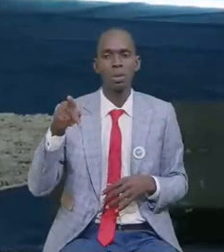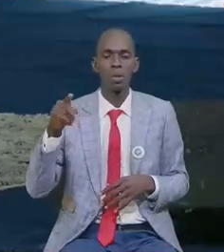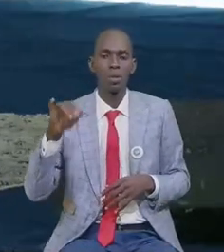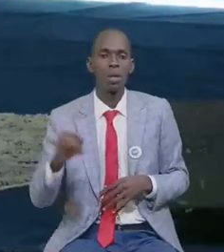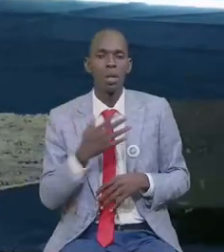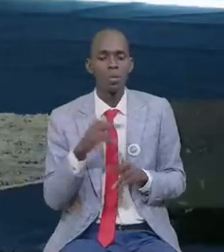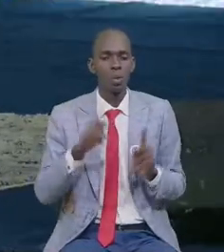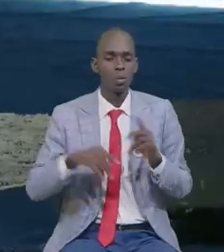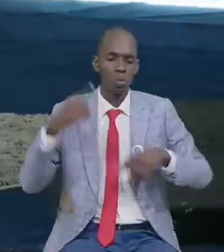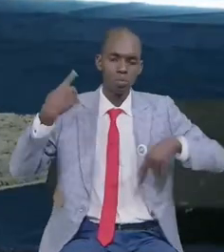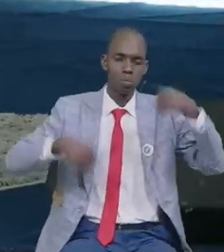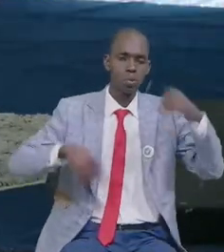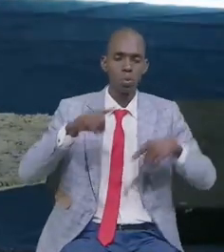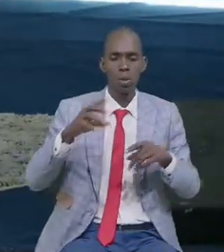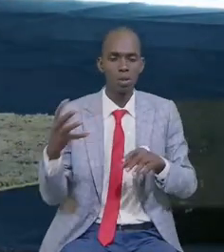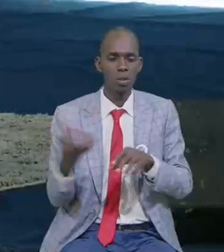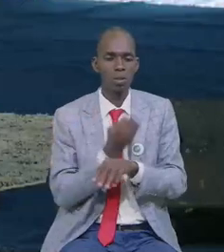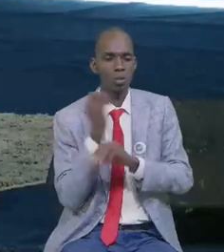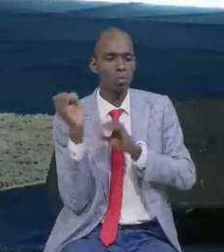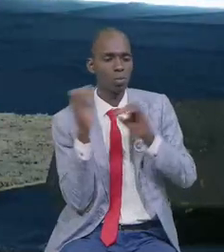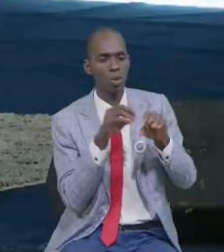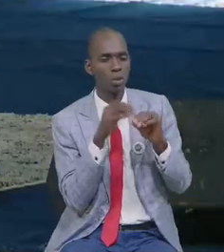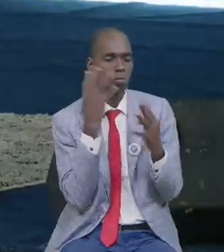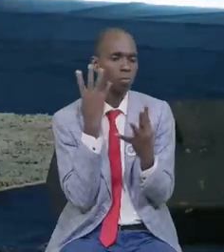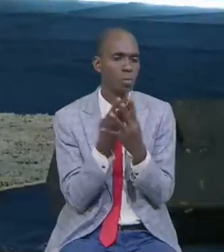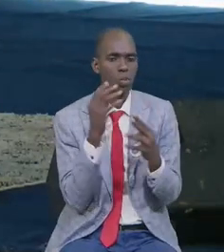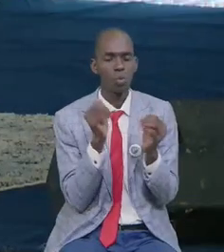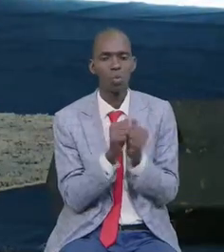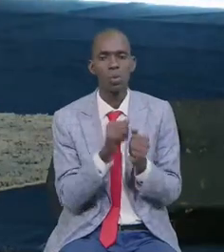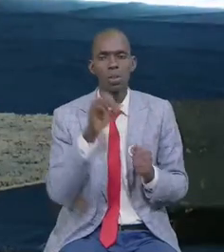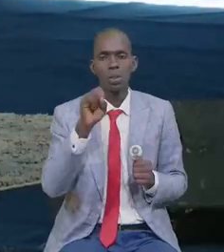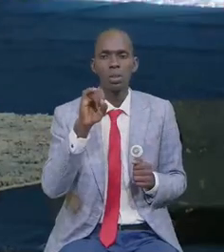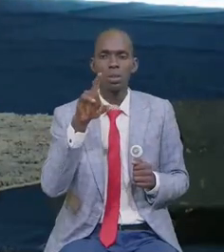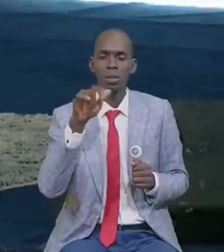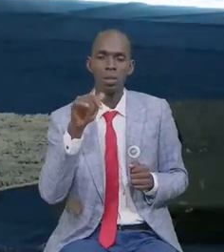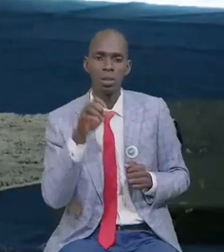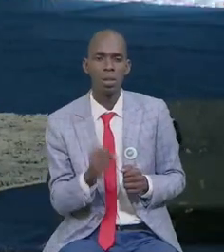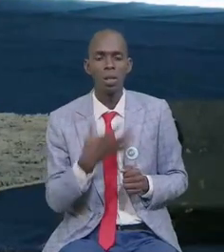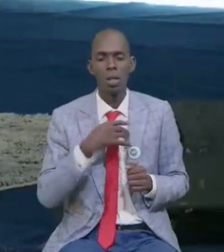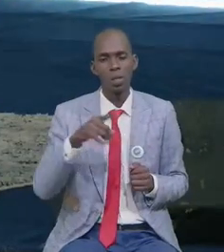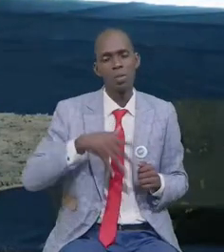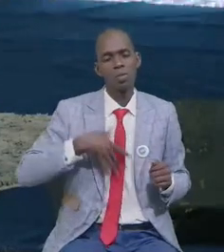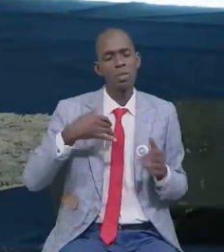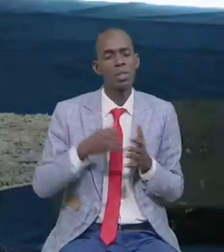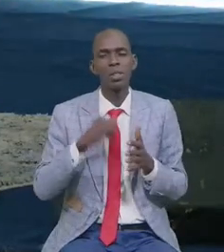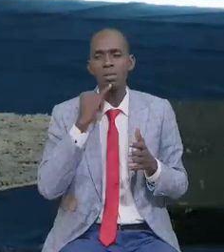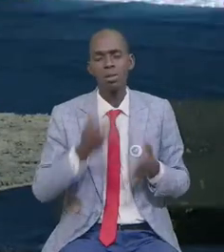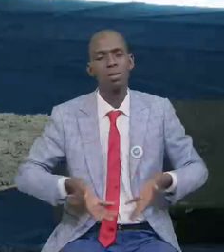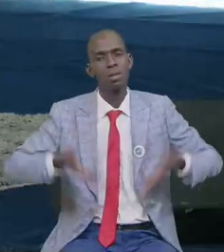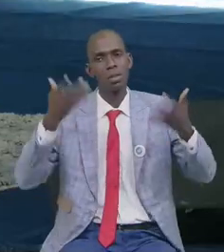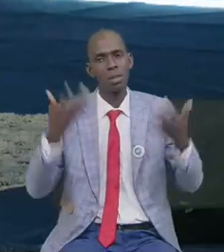prison avec Silas. Si vous pensez, oh, que c'est trop pour moi, ça c'est lourd, ça va sembler